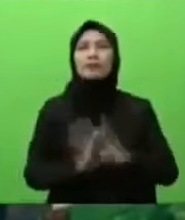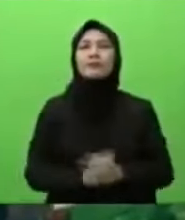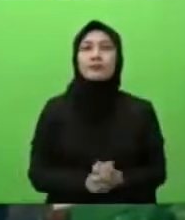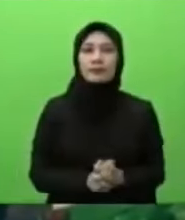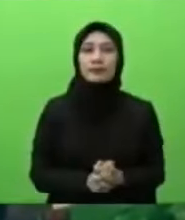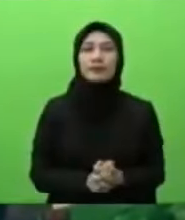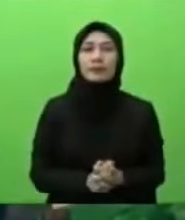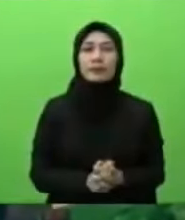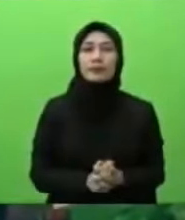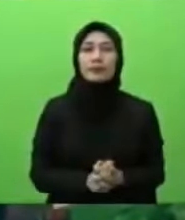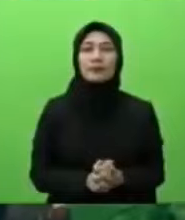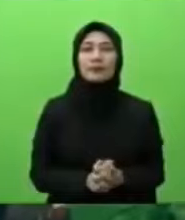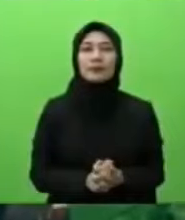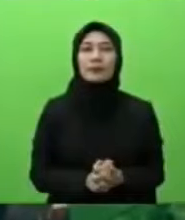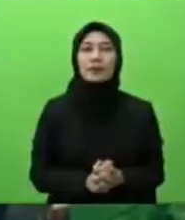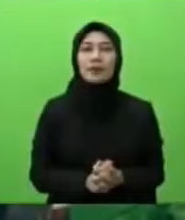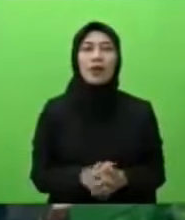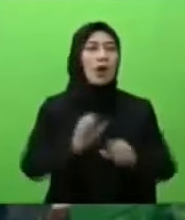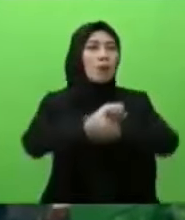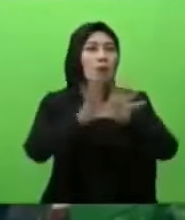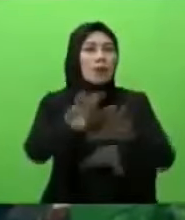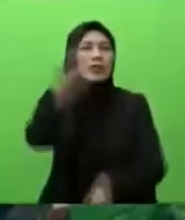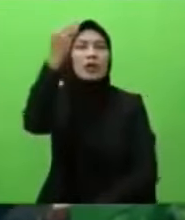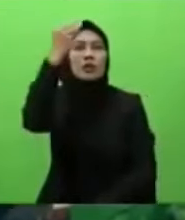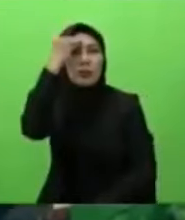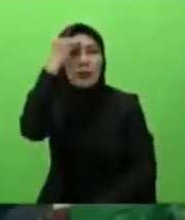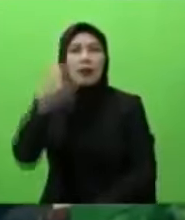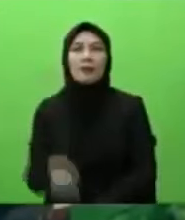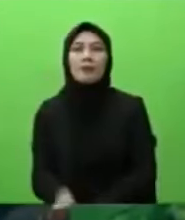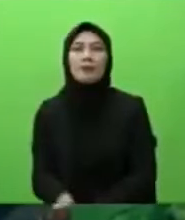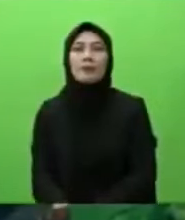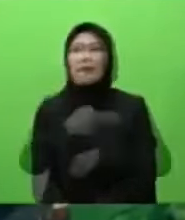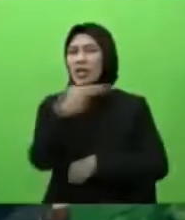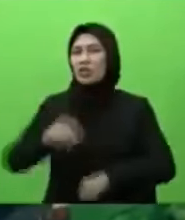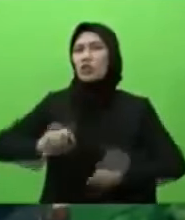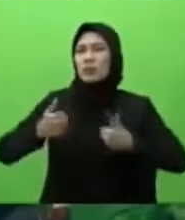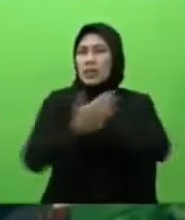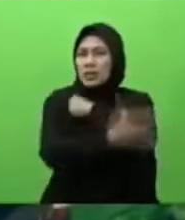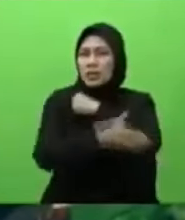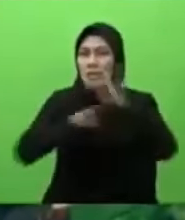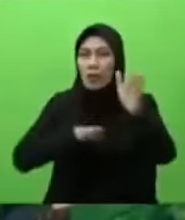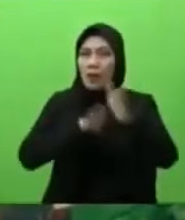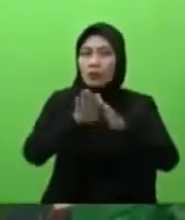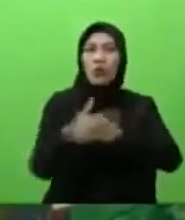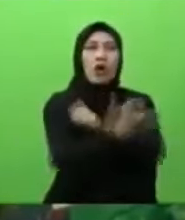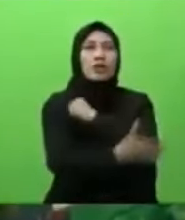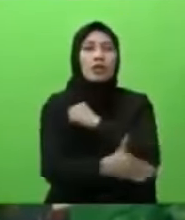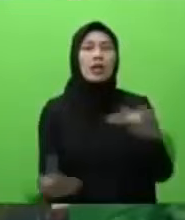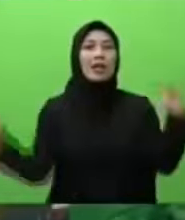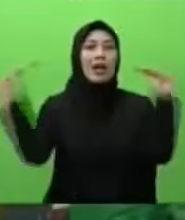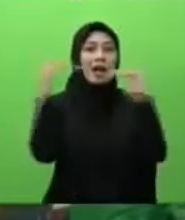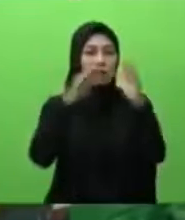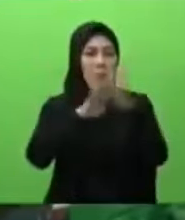meyakini bahwa bangsa Indonesia sejatinya dapat menjadi negara yang maju adil dan makmur